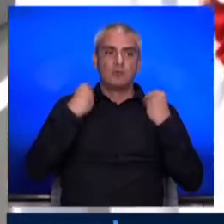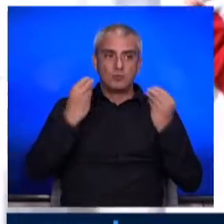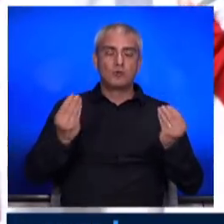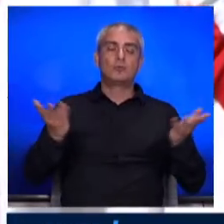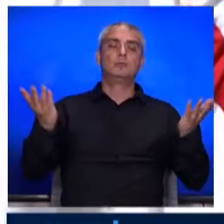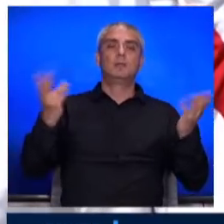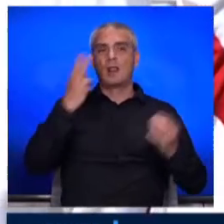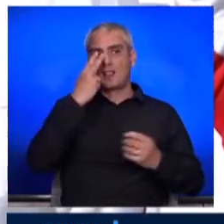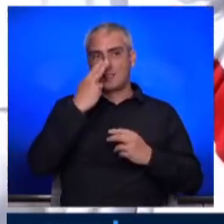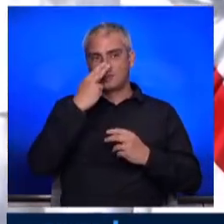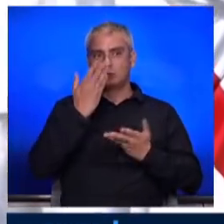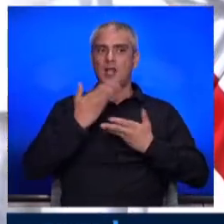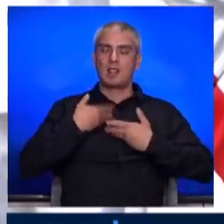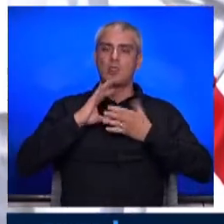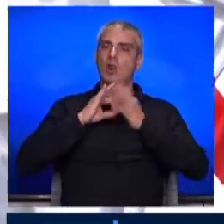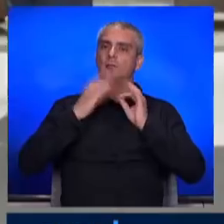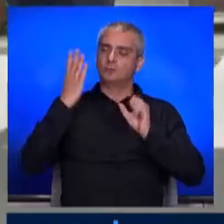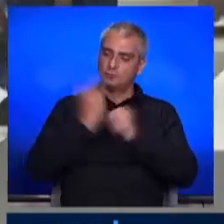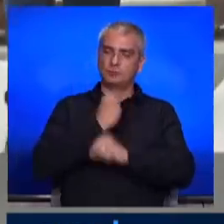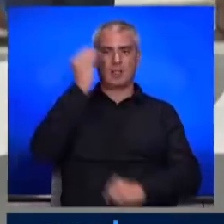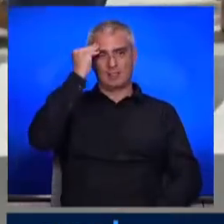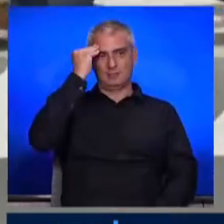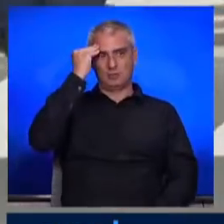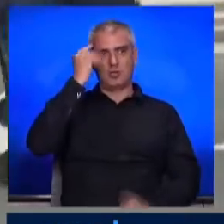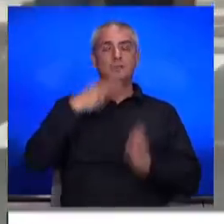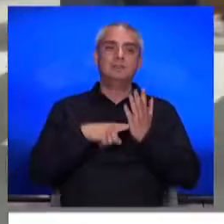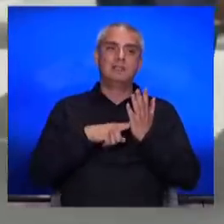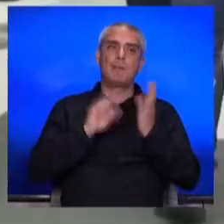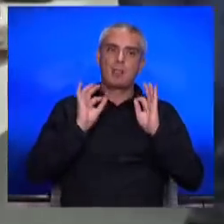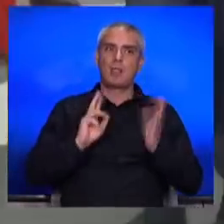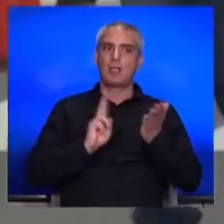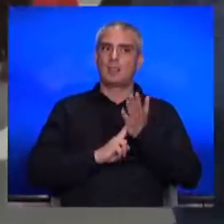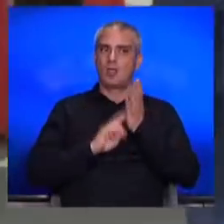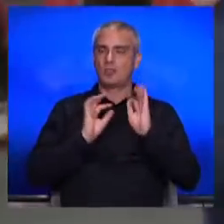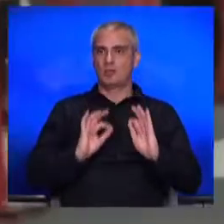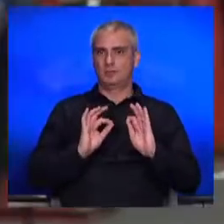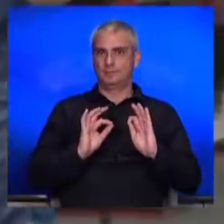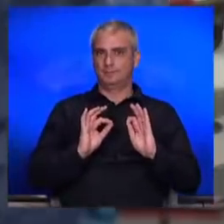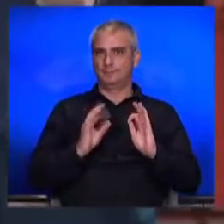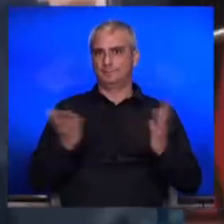לנסות ולהעביר לנו אולימפיאדה שתיזכר מהסיבות הנכונות.